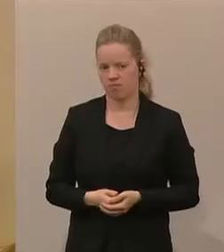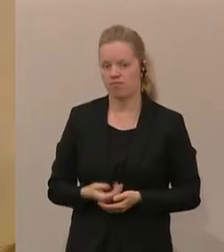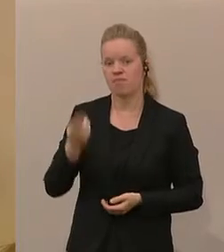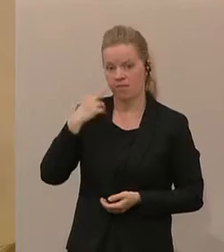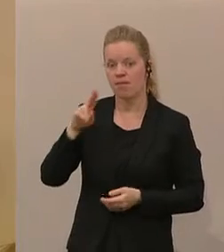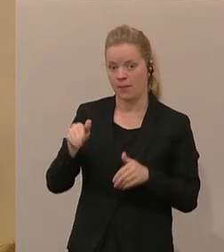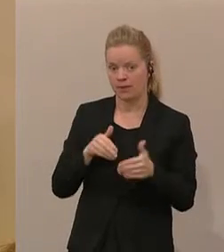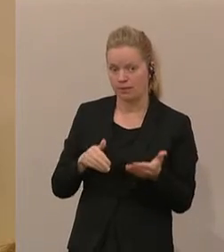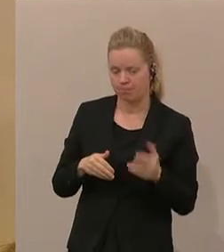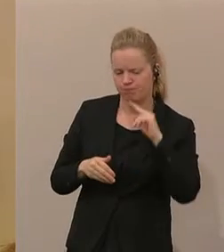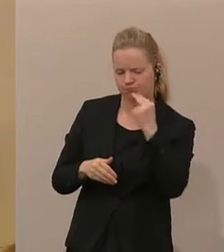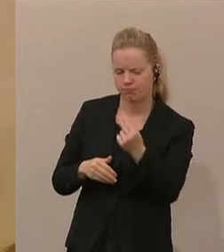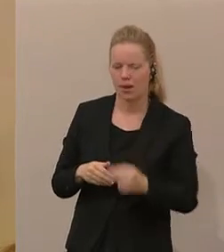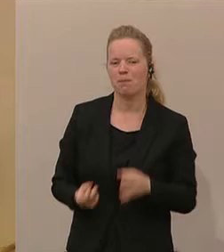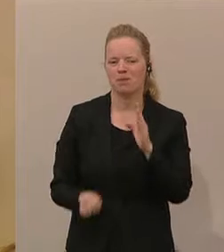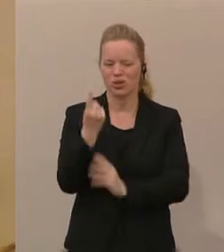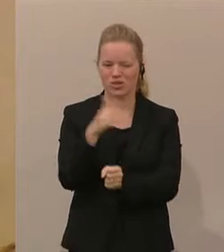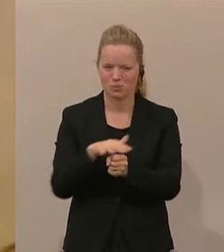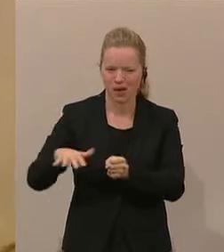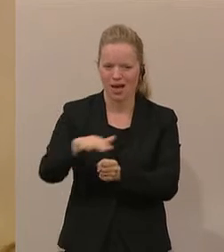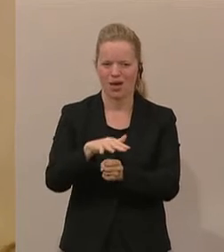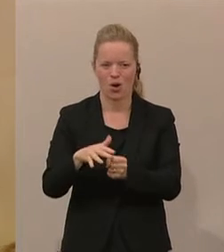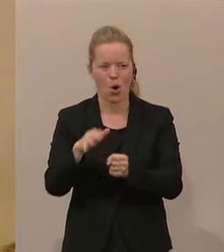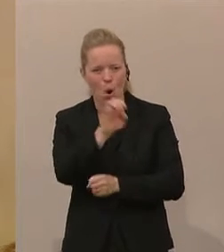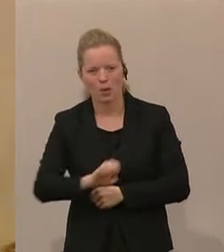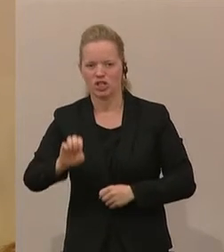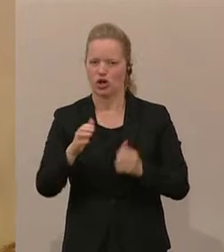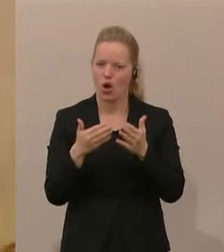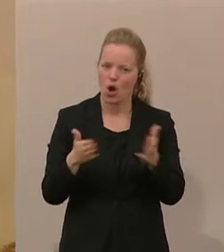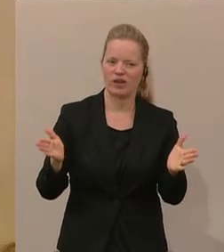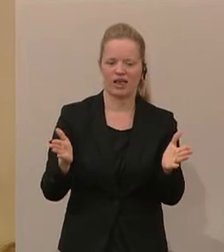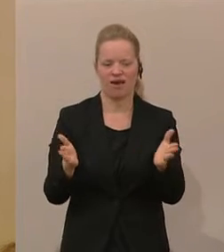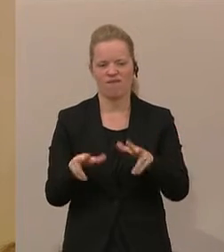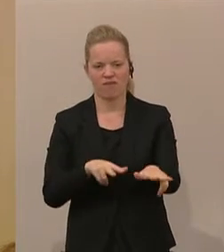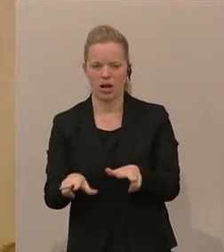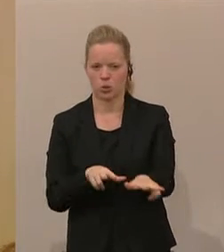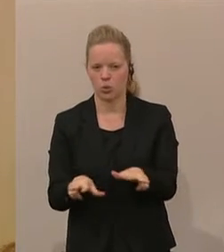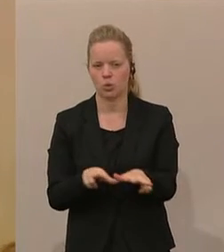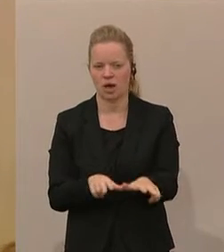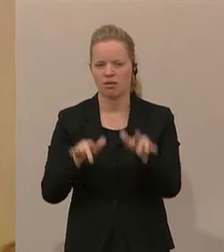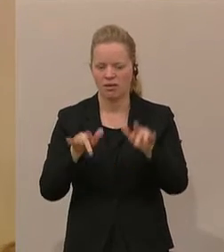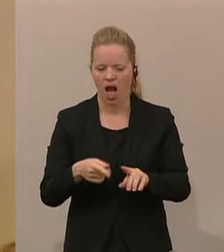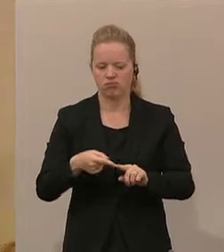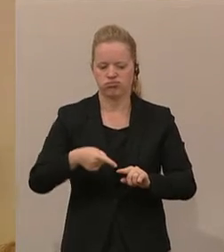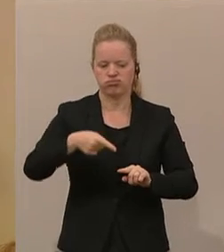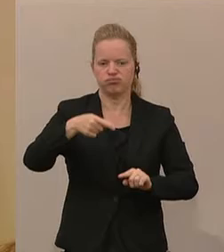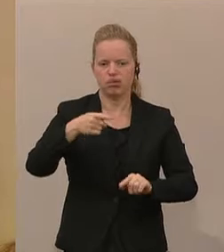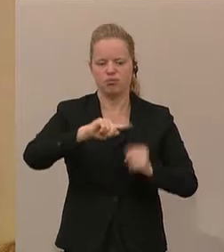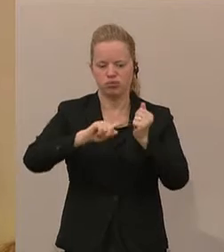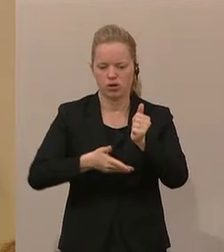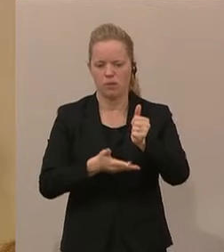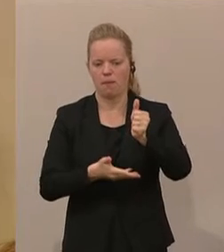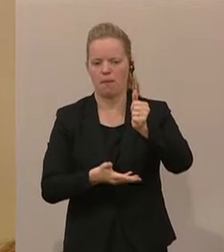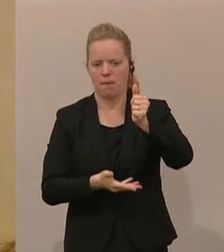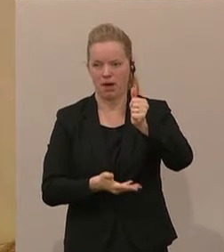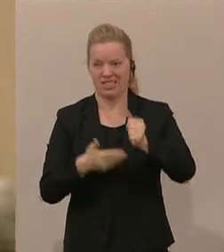Vor allem im Bereich europäische öffentliche Verwaltung, da gibt es einen Anstieg seitens der Kommission im